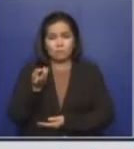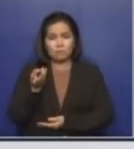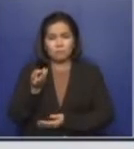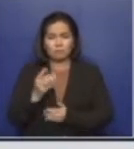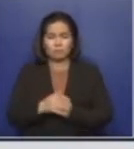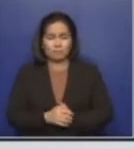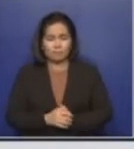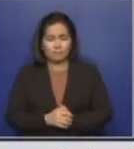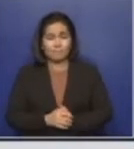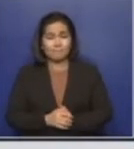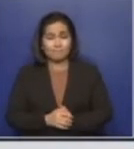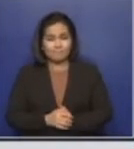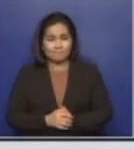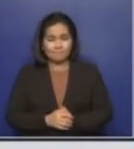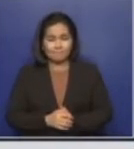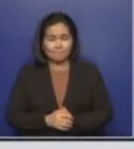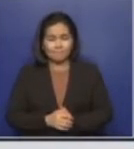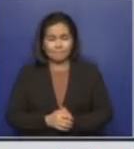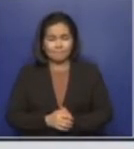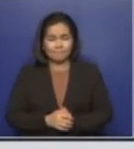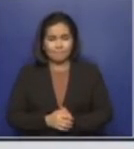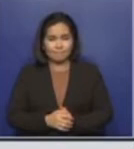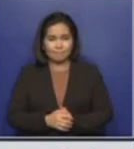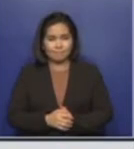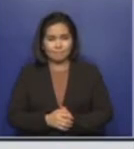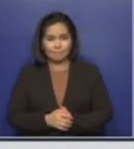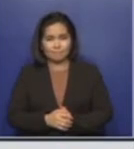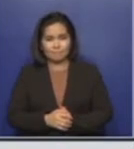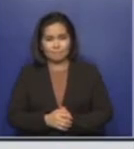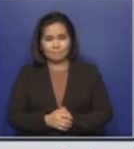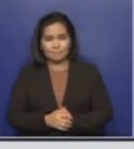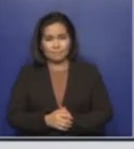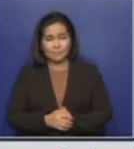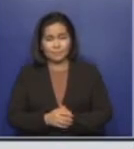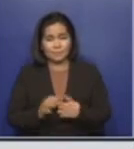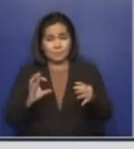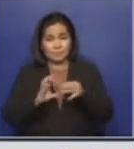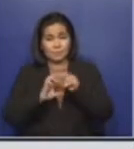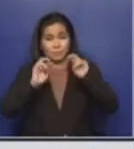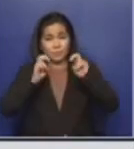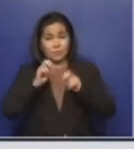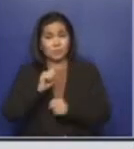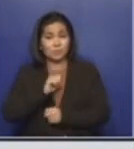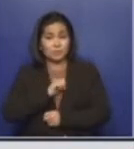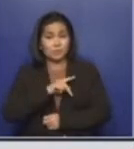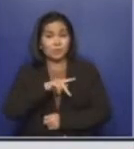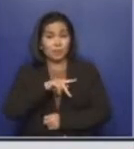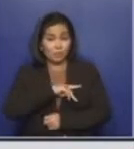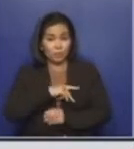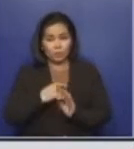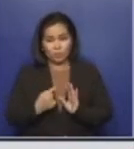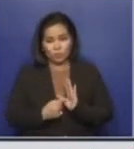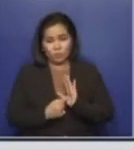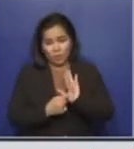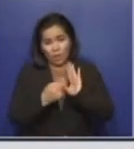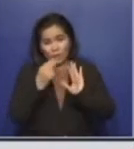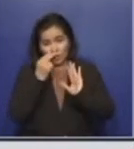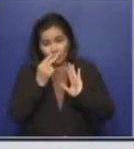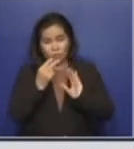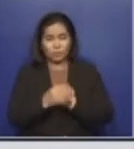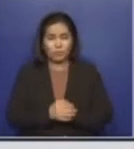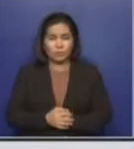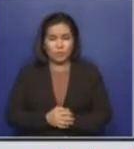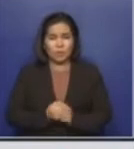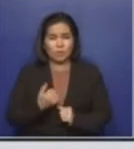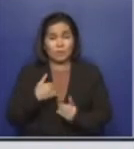ผมต้องยกตัวอย่างในด้านของพระพุทธศาสนาไม่ว่ามหาวิทยาลัยสงฆ์ทั้ง